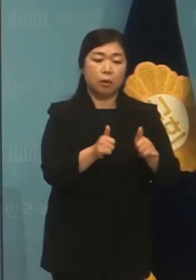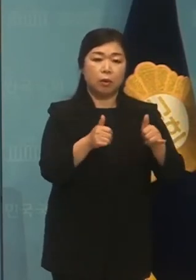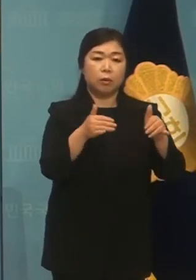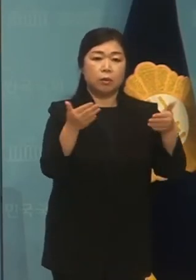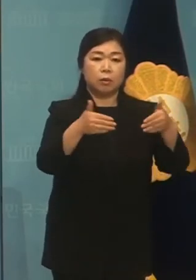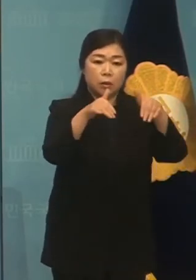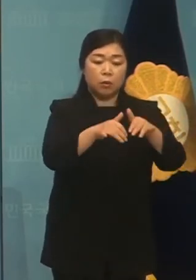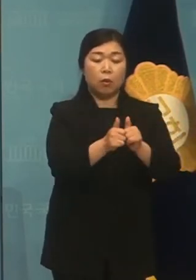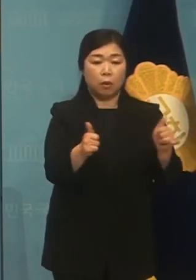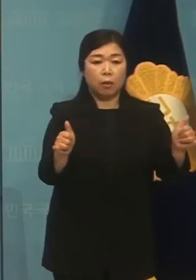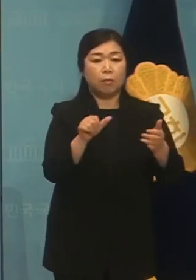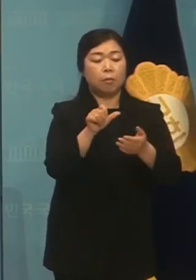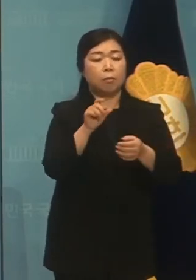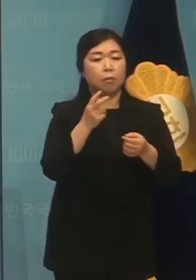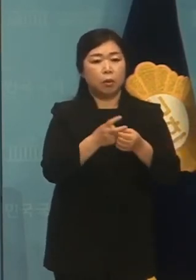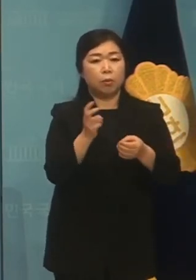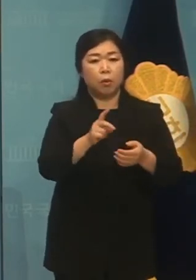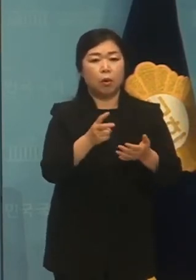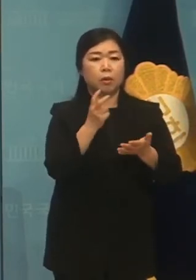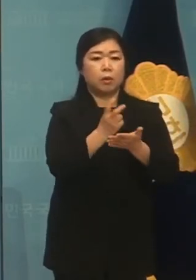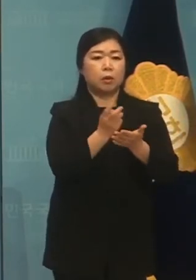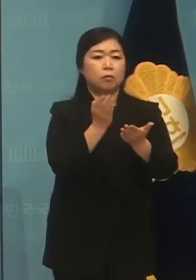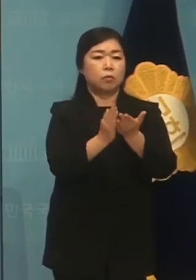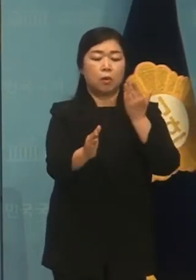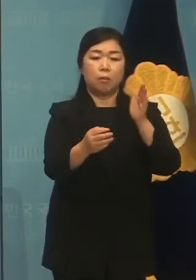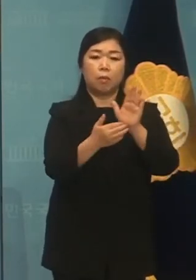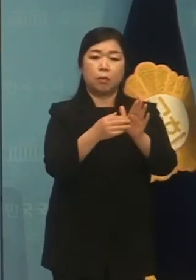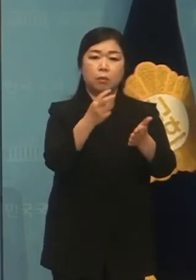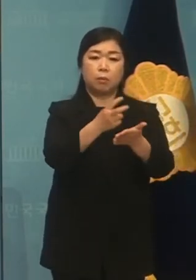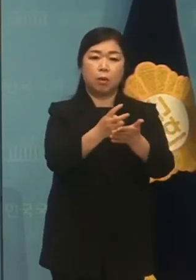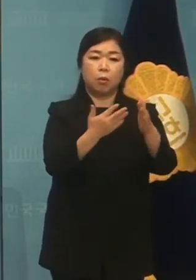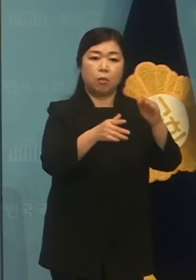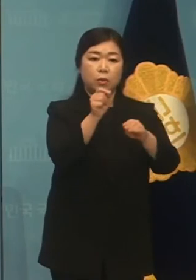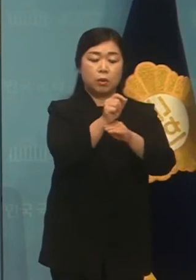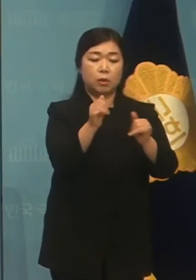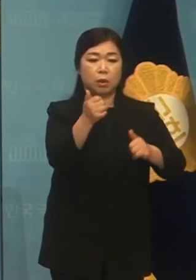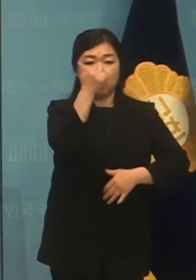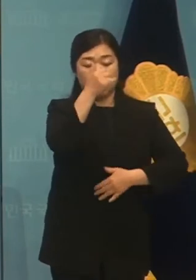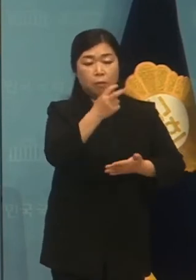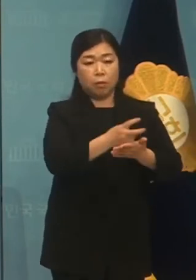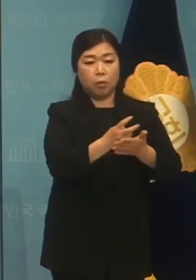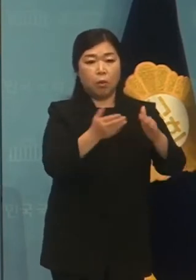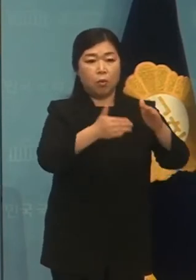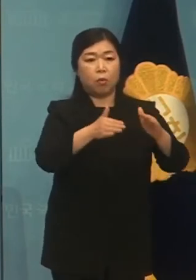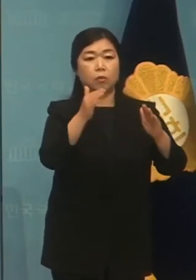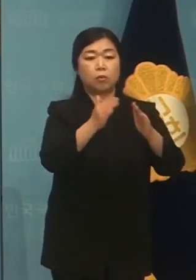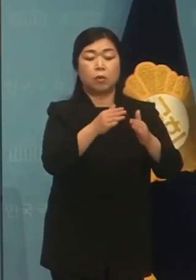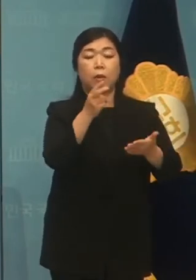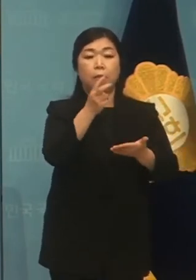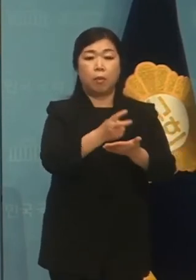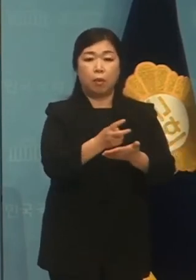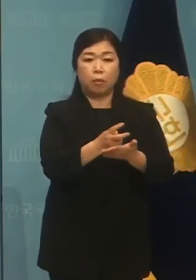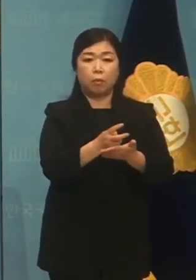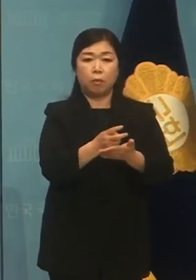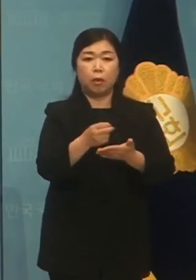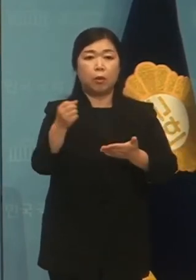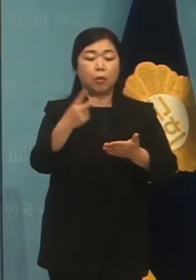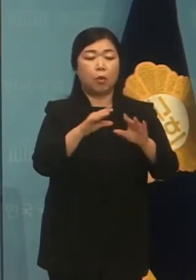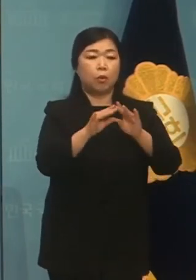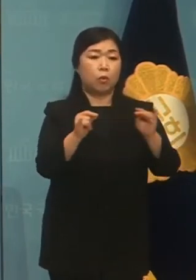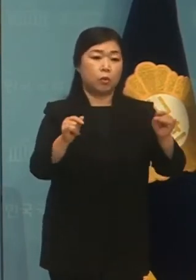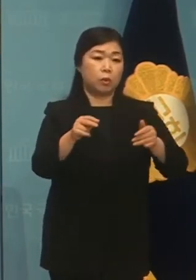LH5법이라는 얘기를 합니다. 이해충돌 방지법, 공직자윤리법, 그리고 공공주택법,